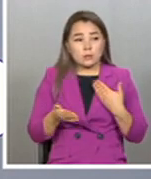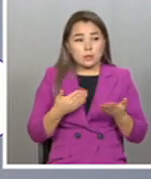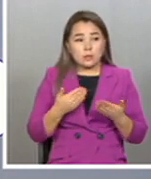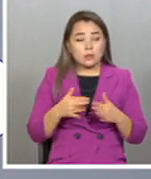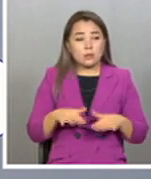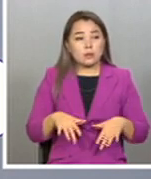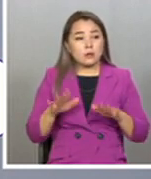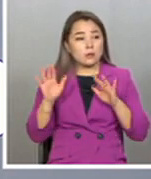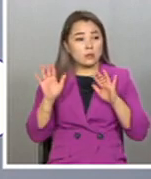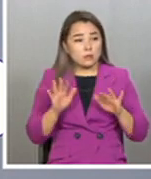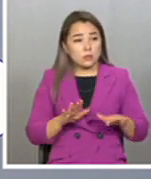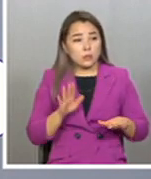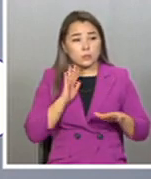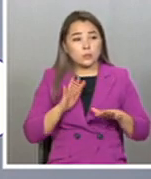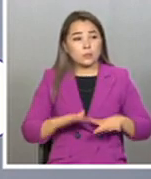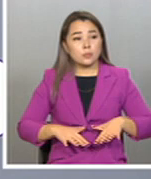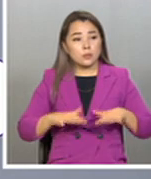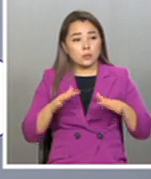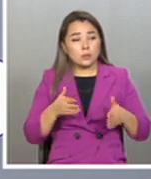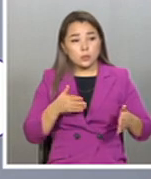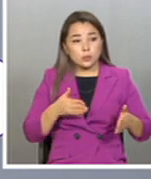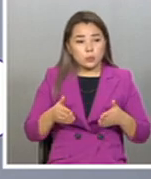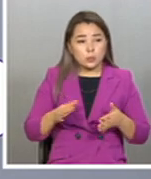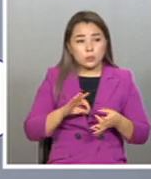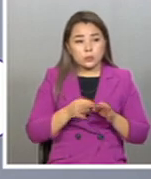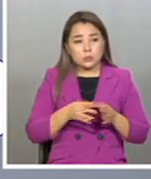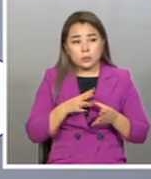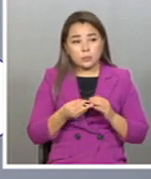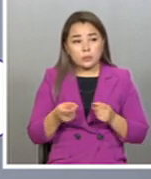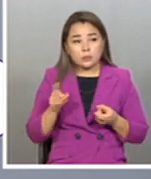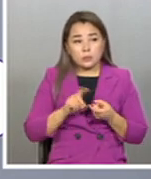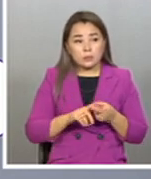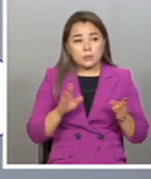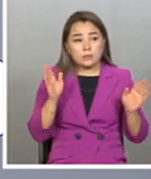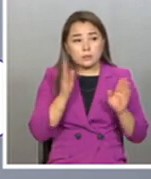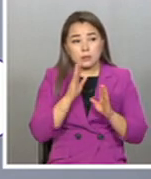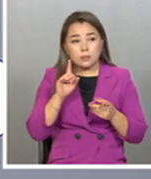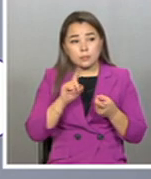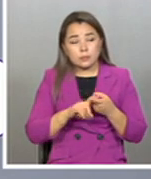басу жолдары осылардың барлығы да тікелей климатпен байланысты.